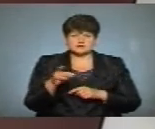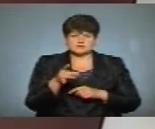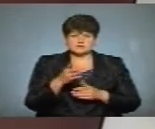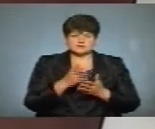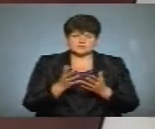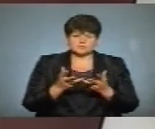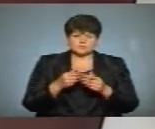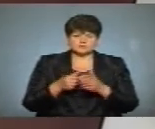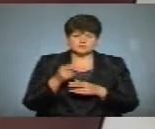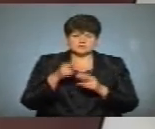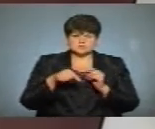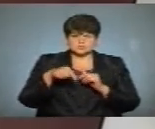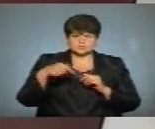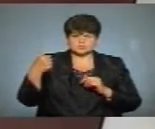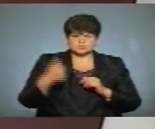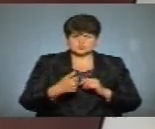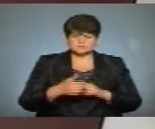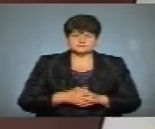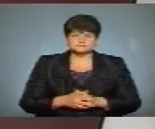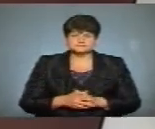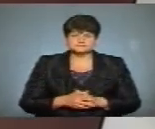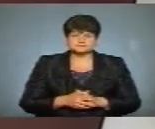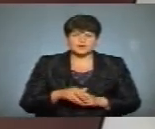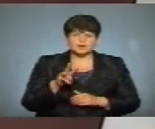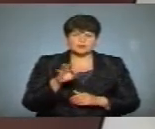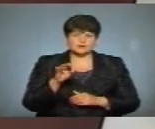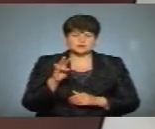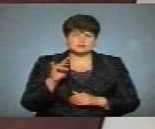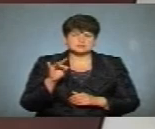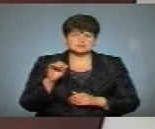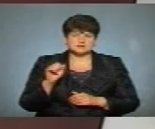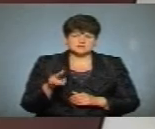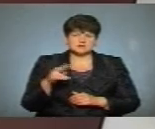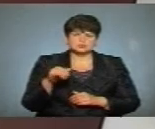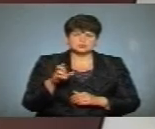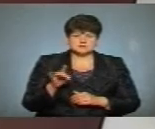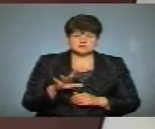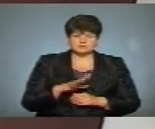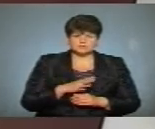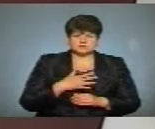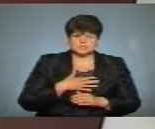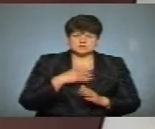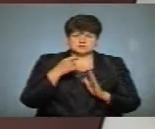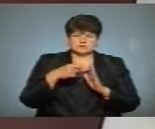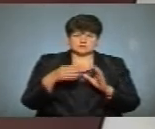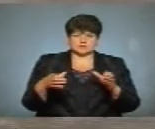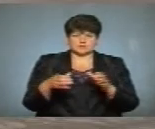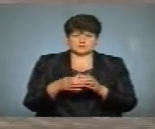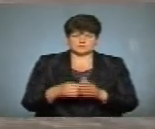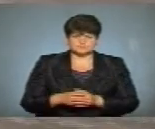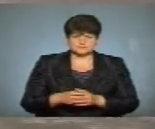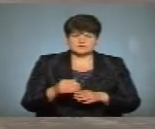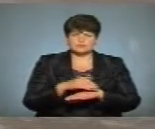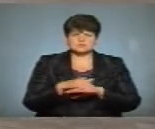мають підрахувати до кінця цього тижня, каже Ірина Крупа. У Монастириськах та Дубинці побувала наша знімальна група. Це